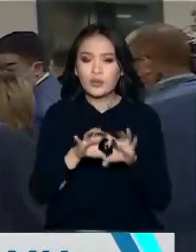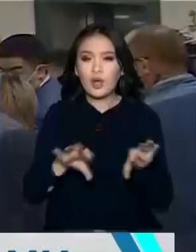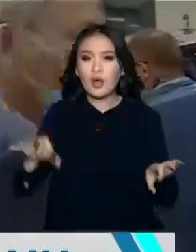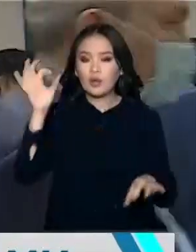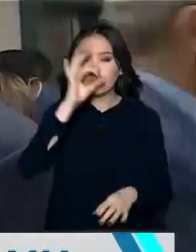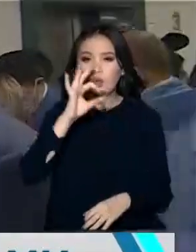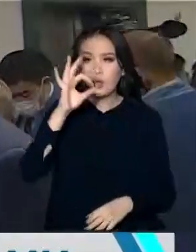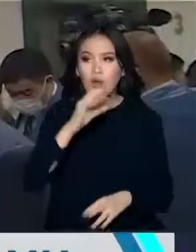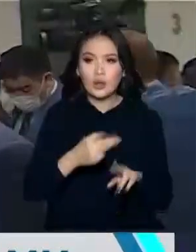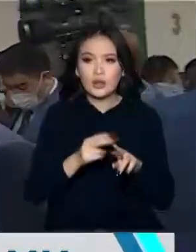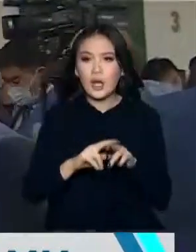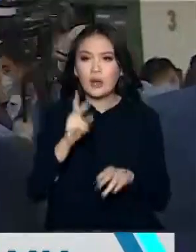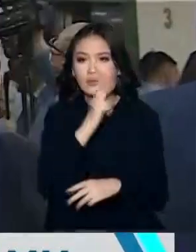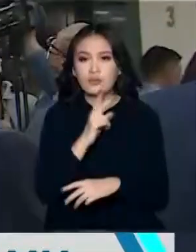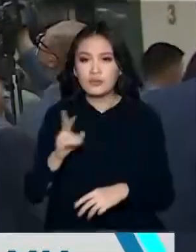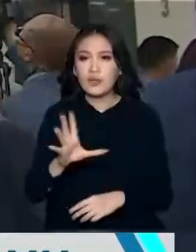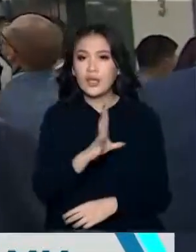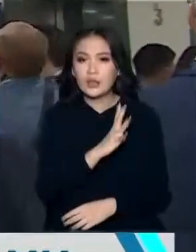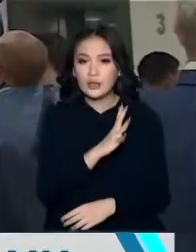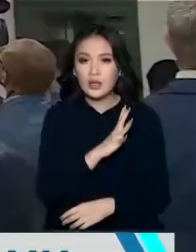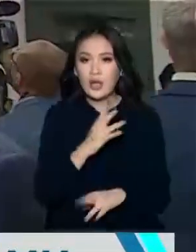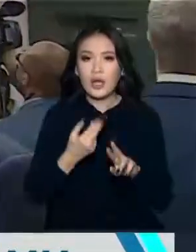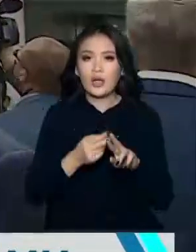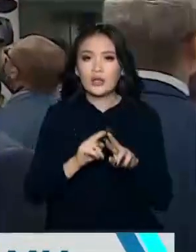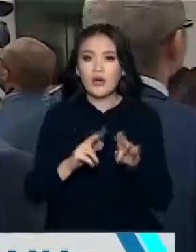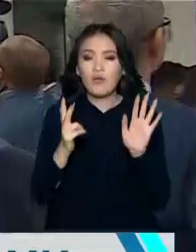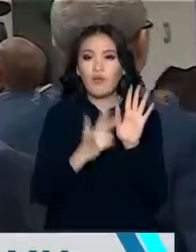трубы, которые мы видели, есть даже